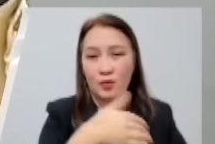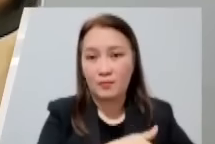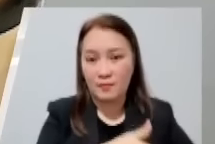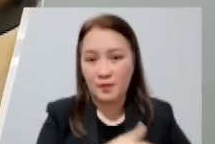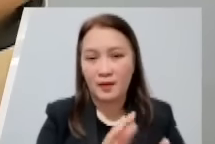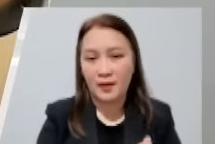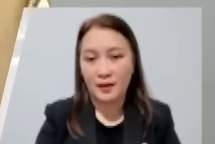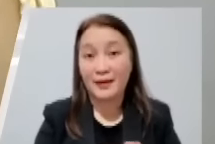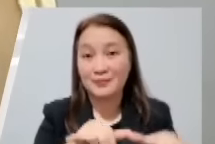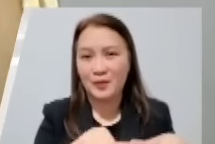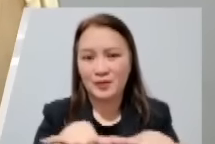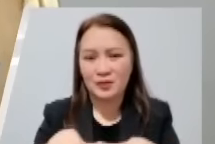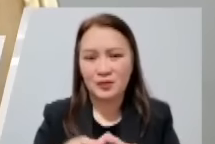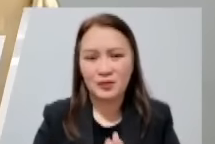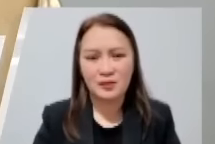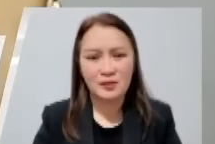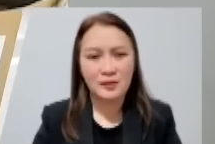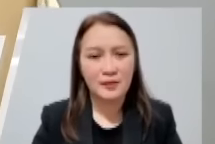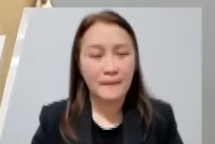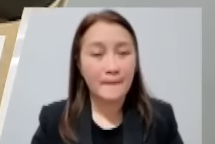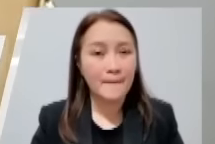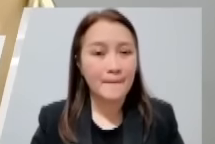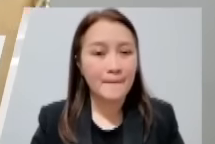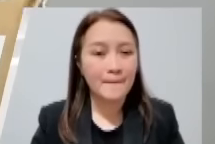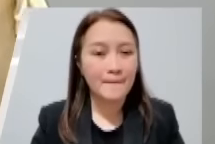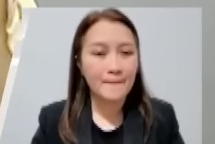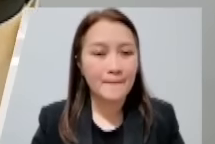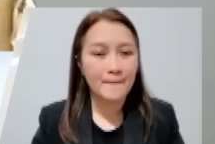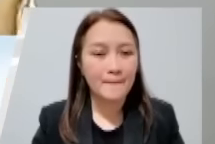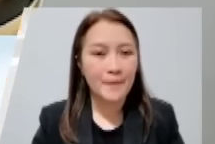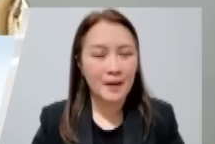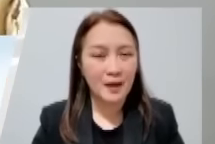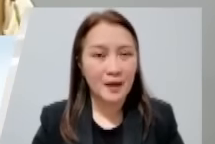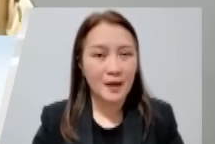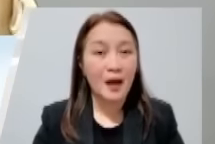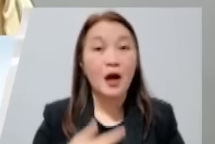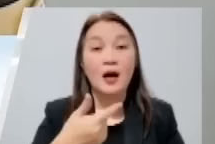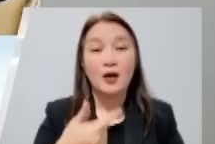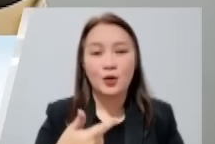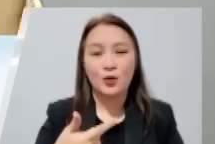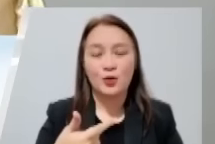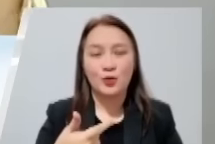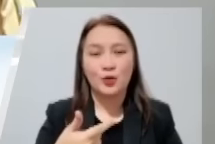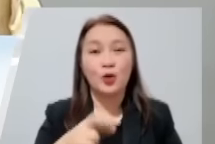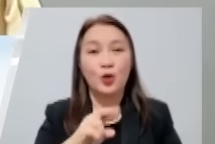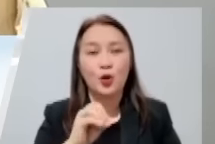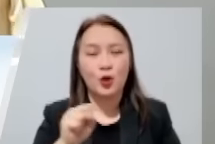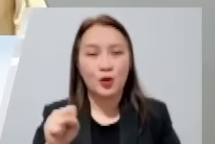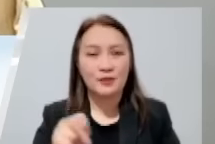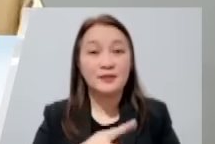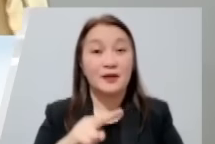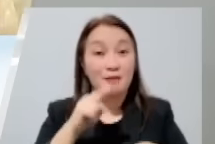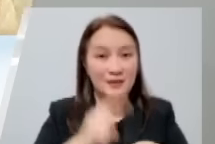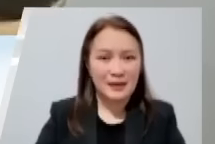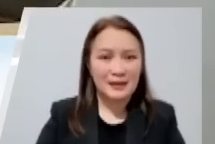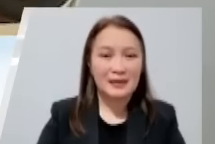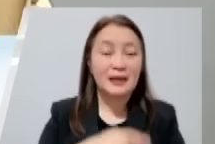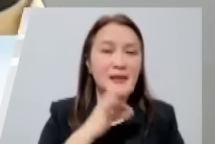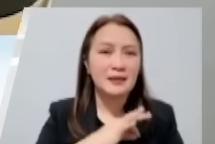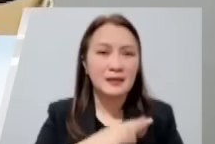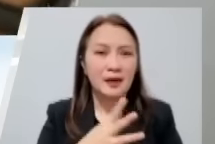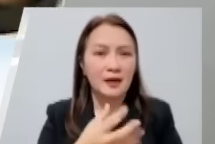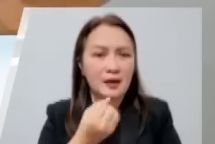per capita, no? It is gross national income. And in the last few years, our gross national income is growing